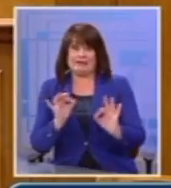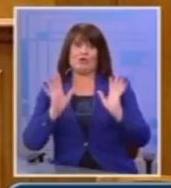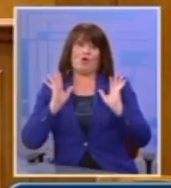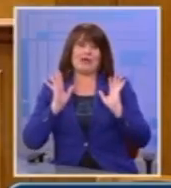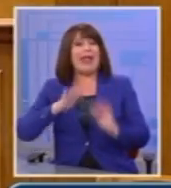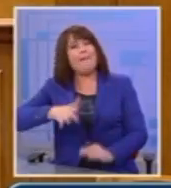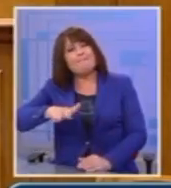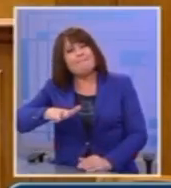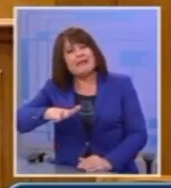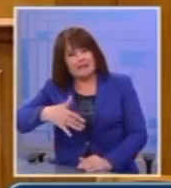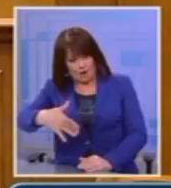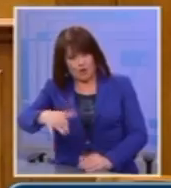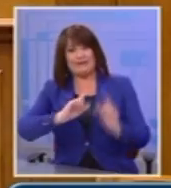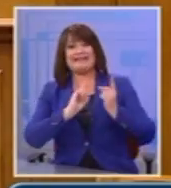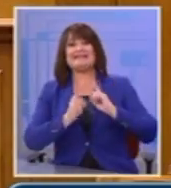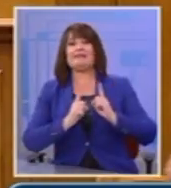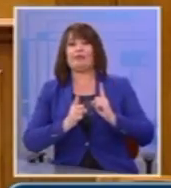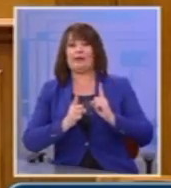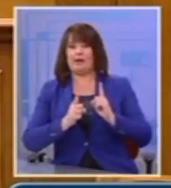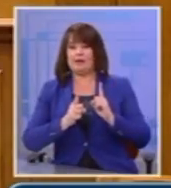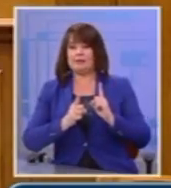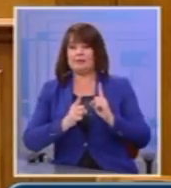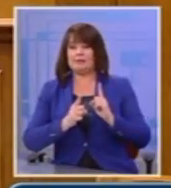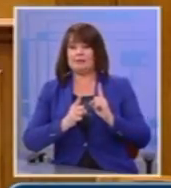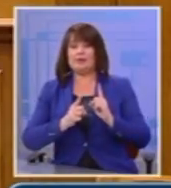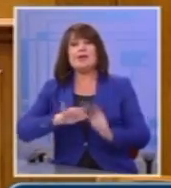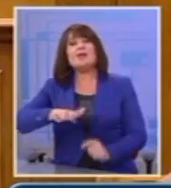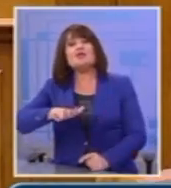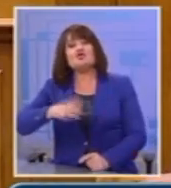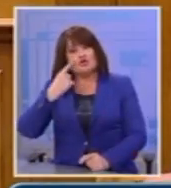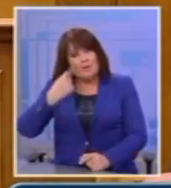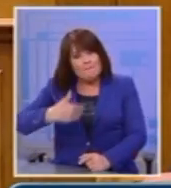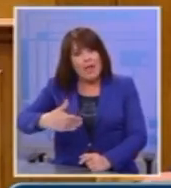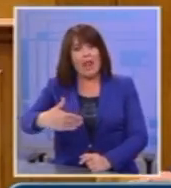πιθανότητα συμφωνίας που μπορεί να δώσει προοπτική